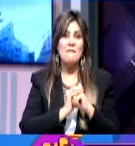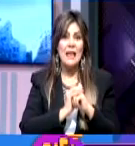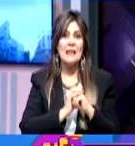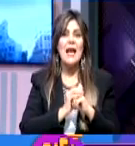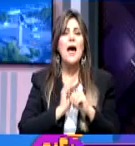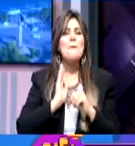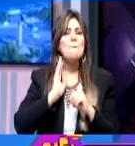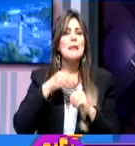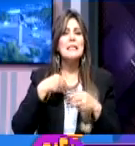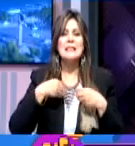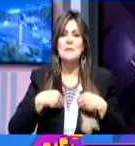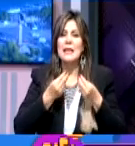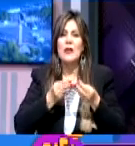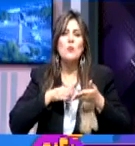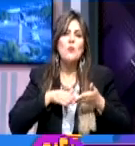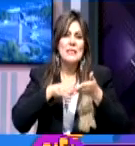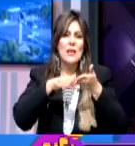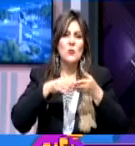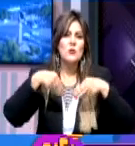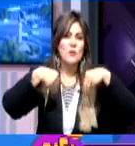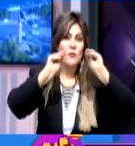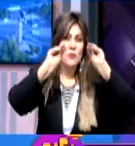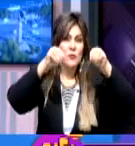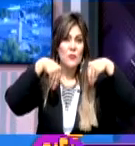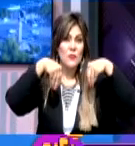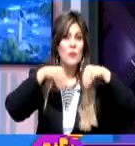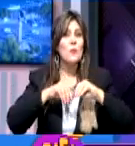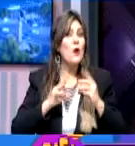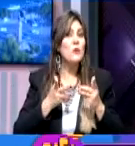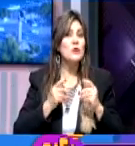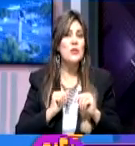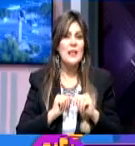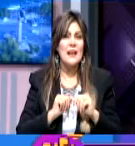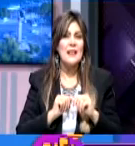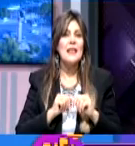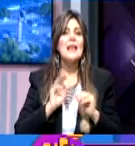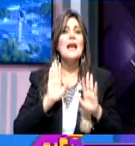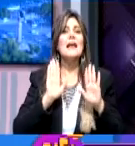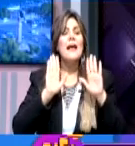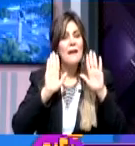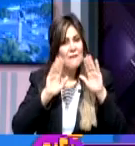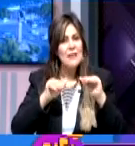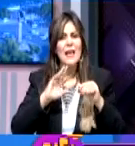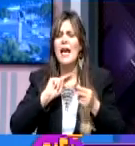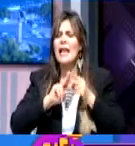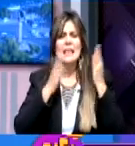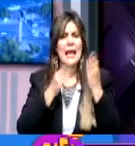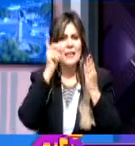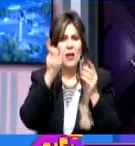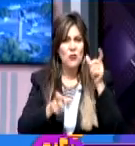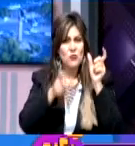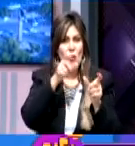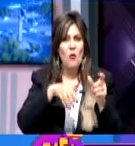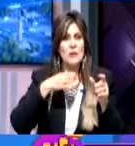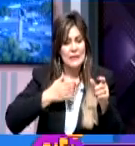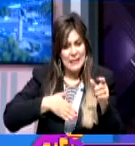العمل. المشروعات الصغيره والمتوسطه مختصه بجهاز تنميه المشروعات، هو فاتح كل المجالات لذوي الاعاقه. كمان بعد